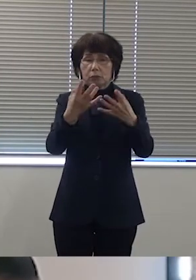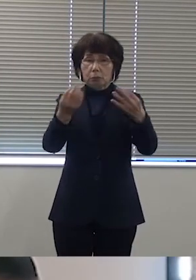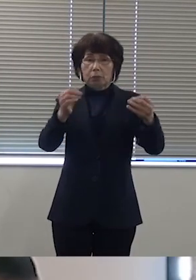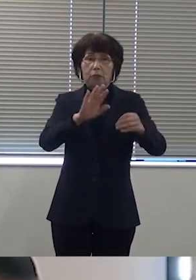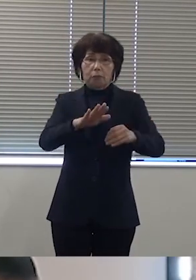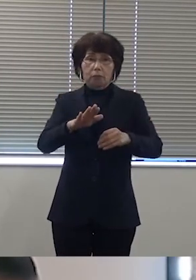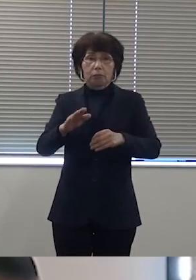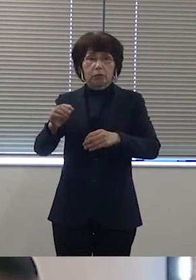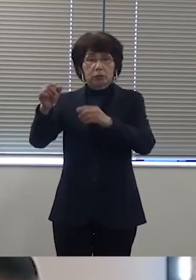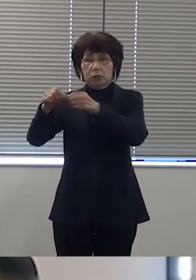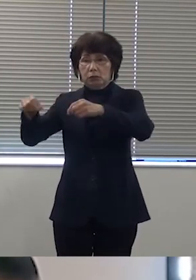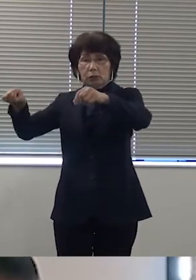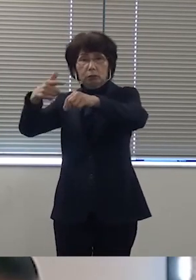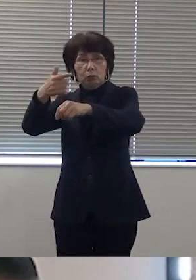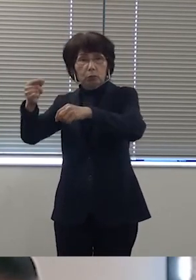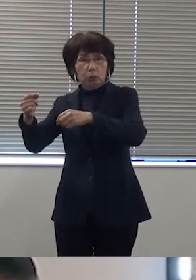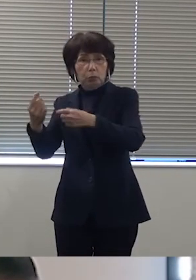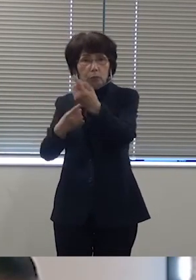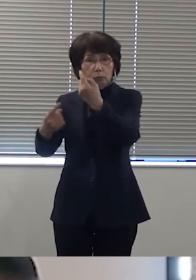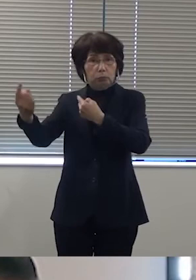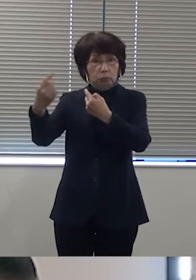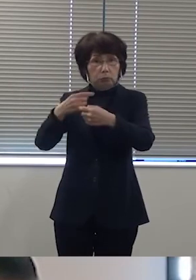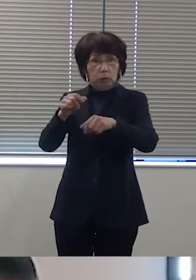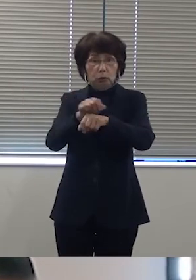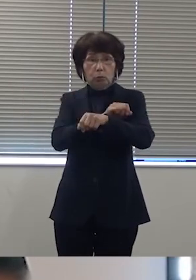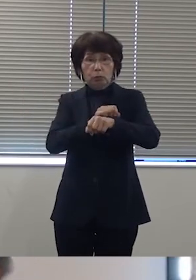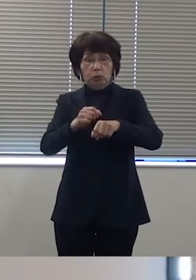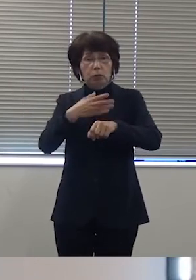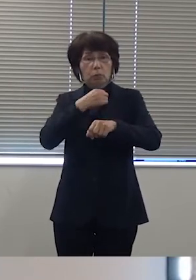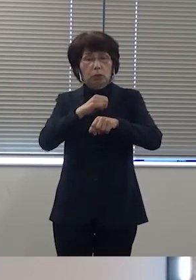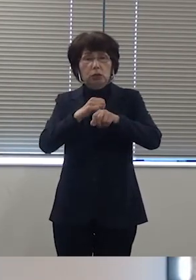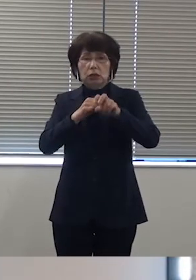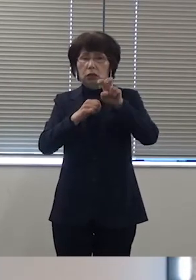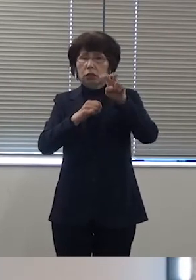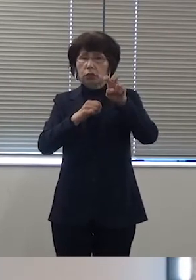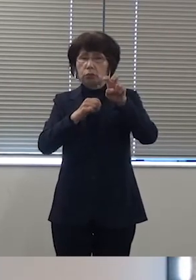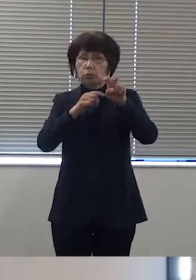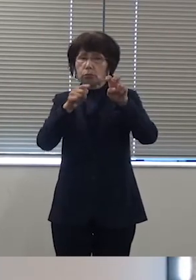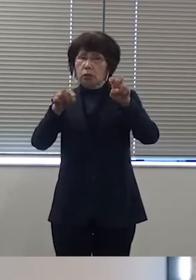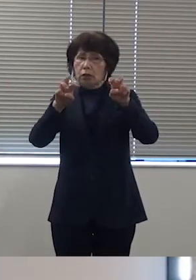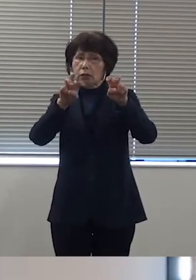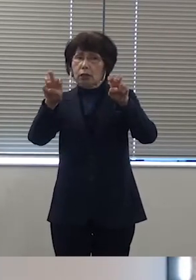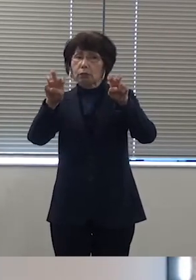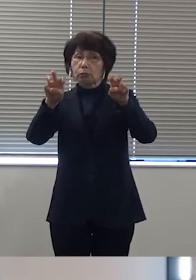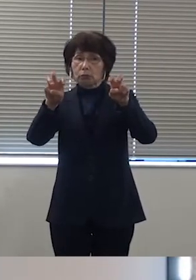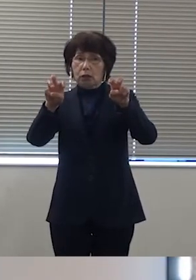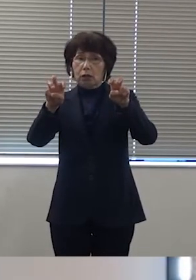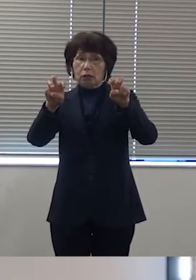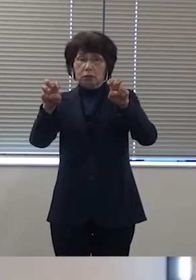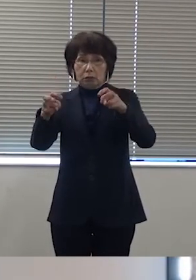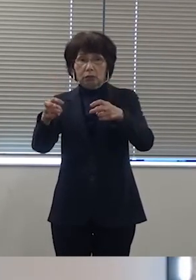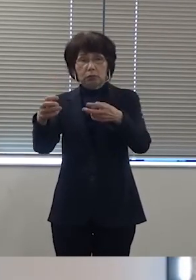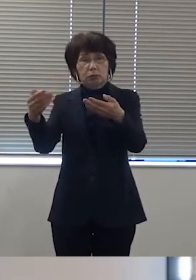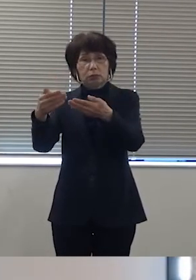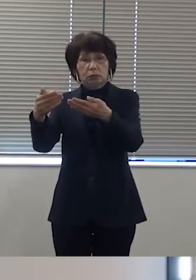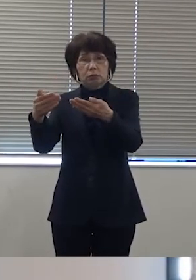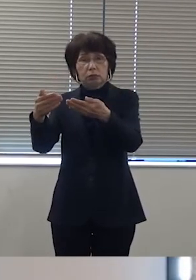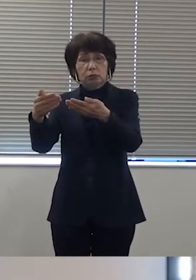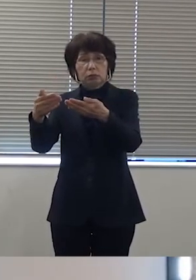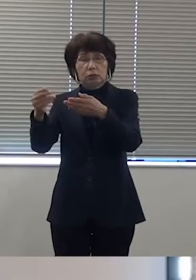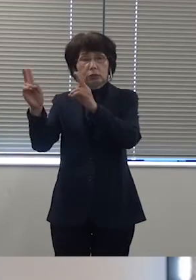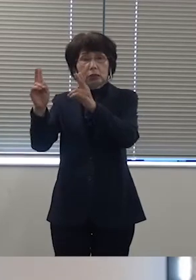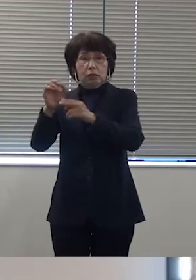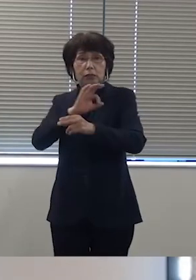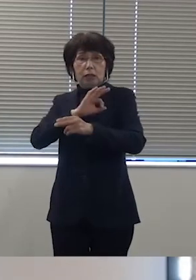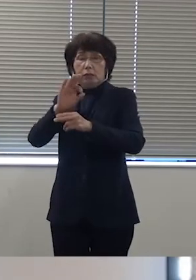層をターゲットするのがいいんじゃないかというのがですね、もろもろのデータを分析した上でですね、いろいろさっき申し